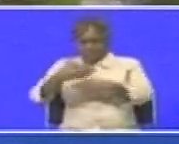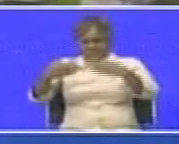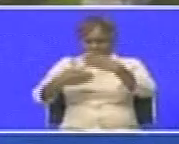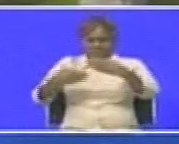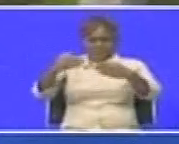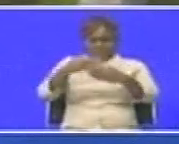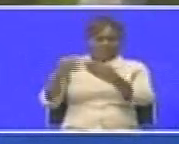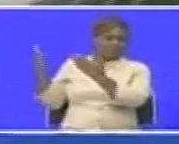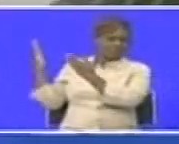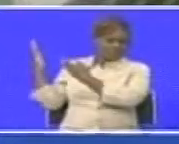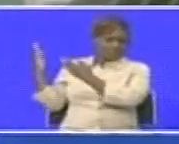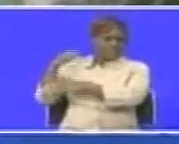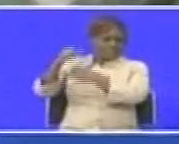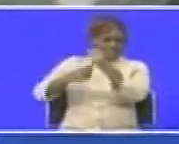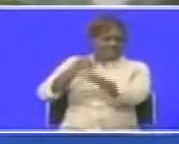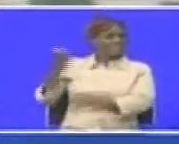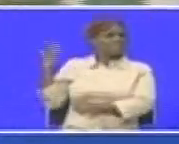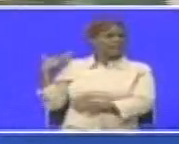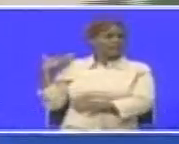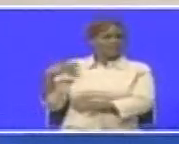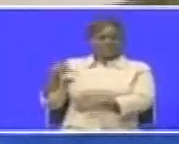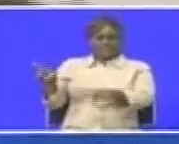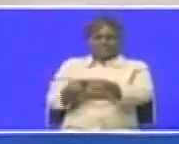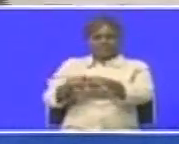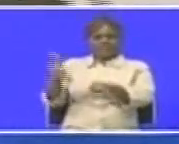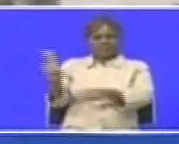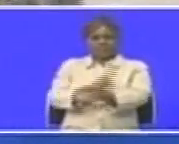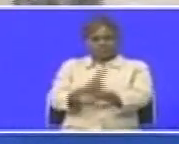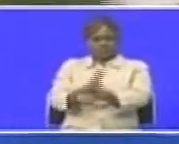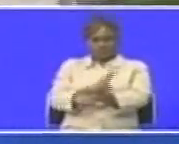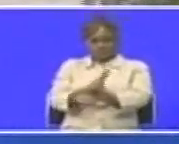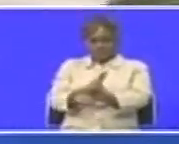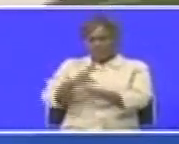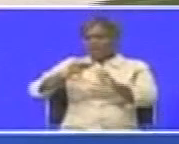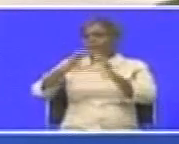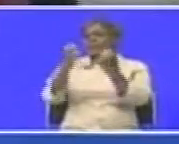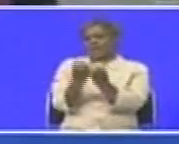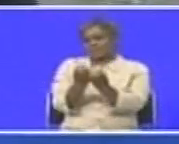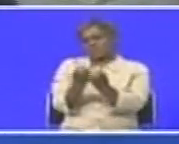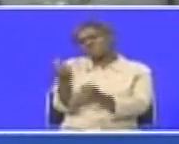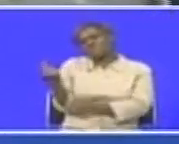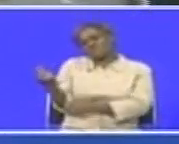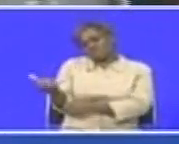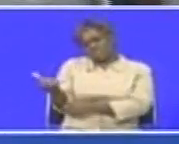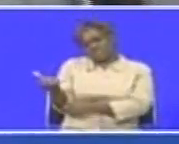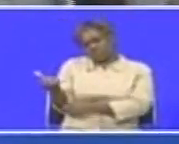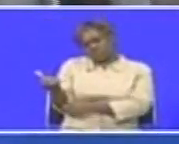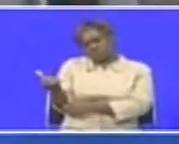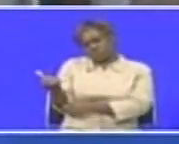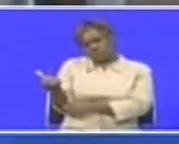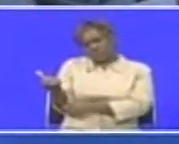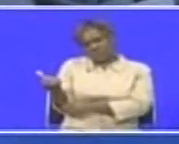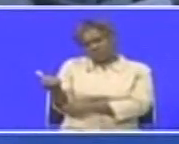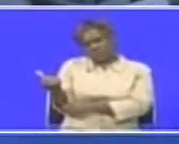matope lililokuwepo miaka ya nyuma bado linatumika, kwani idadi ya madarasa yaliyojengwa haijatosheleza wanafunzi